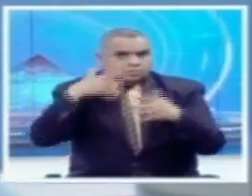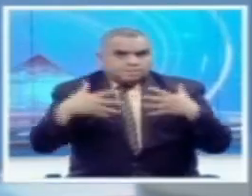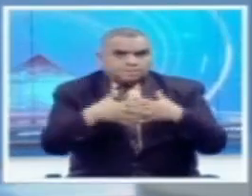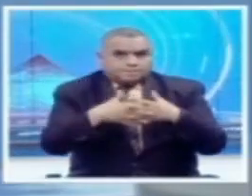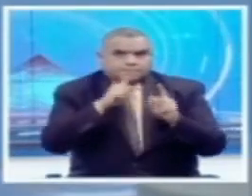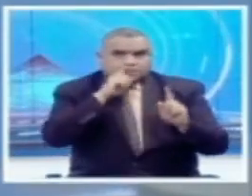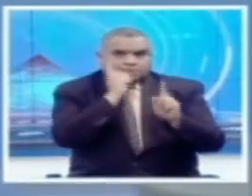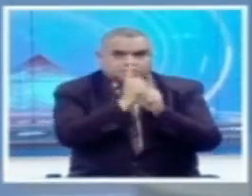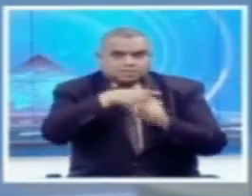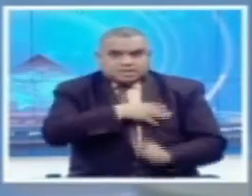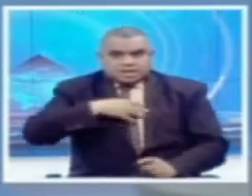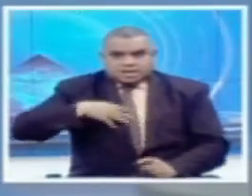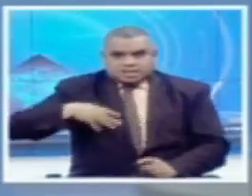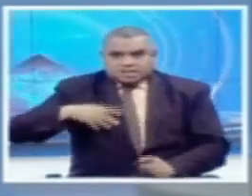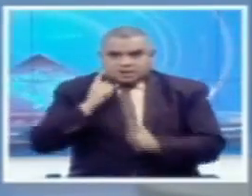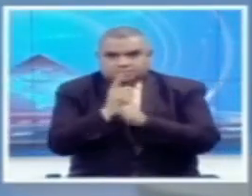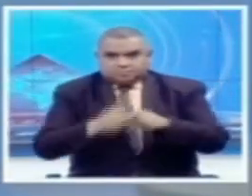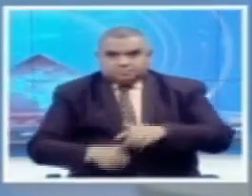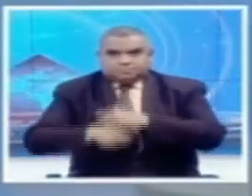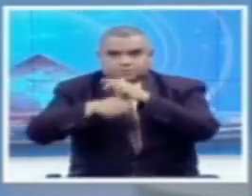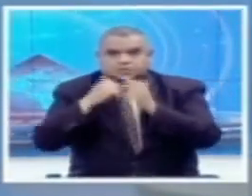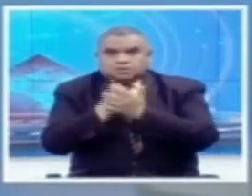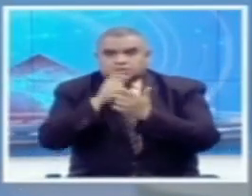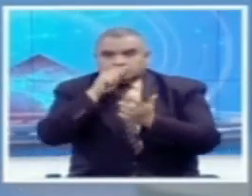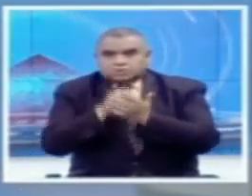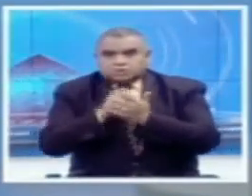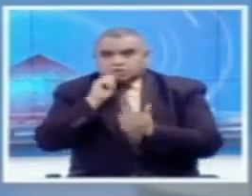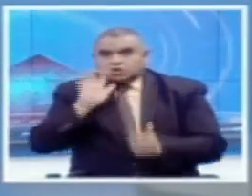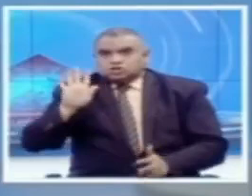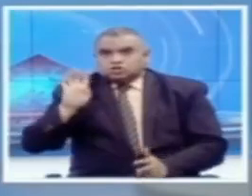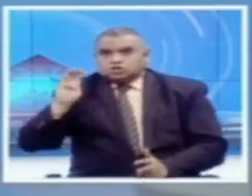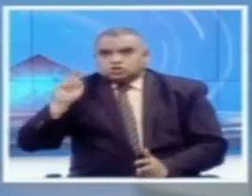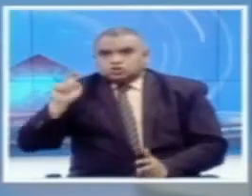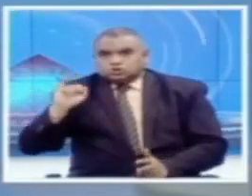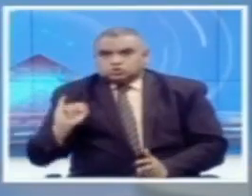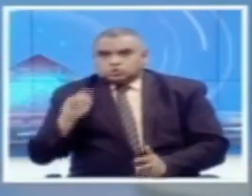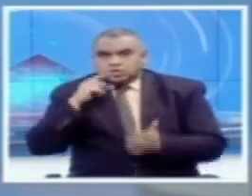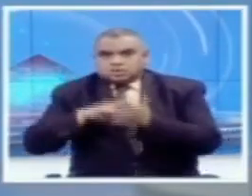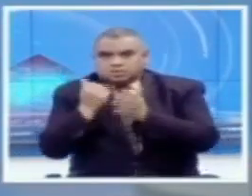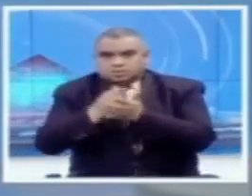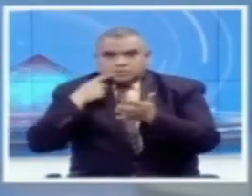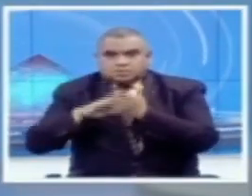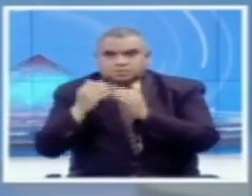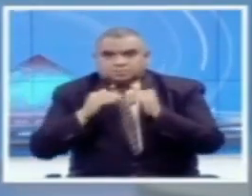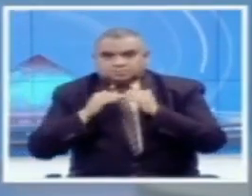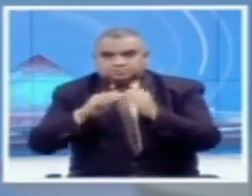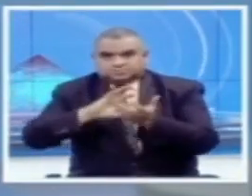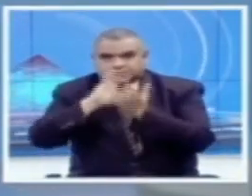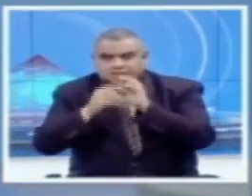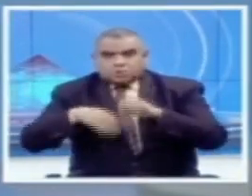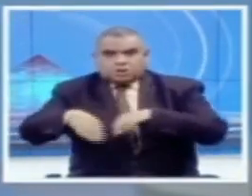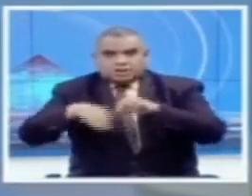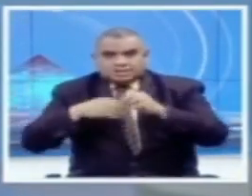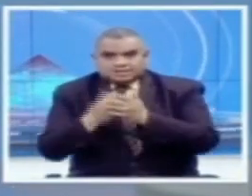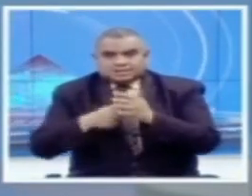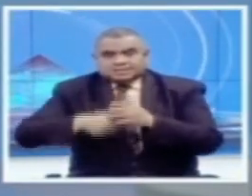مشترك مع نظيرته النرويجية أنيكن هايتفيلد، قال شكري إن أوسلو تعمل على تحقيق الاستقرار إقليميا ودوليا